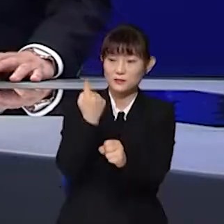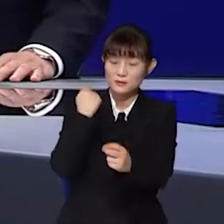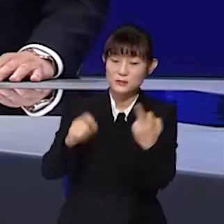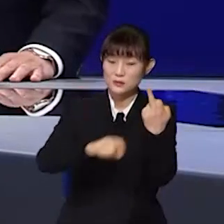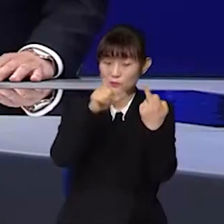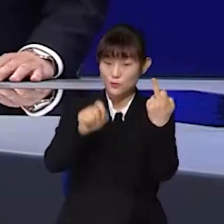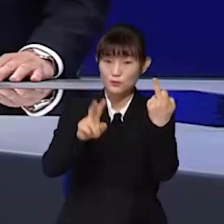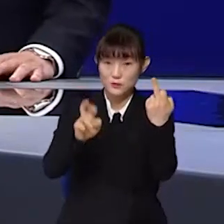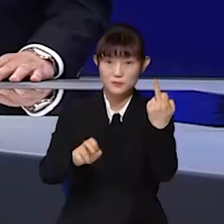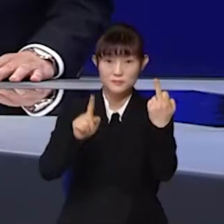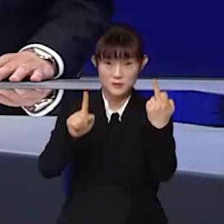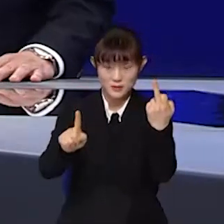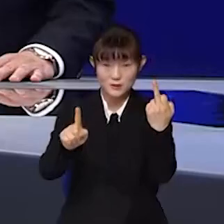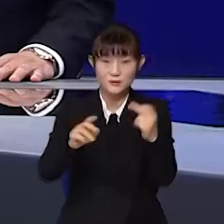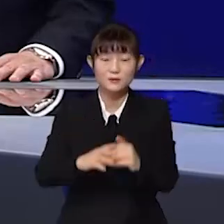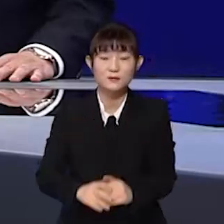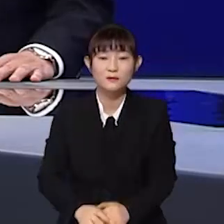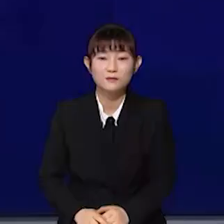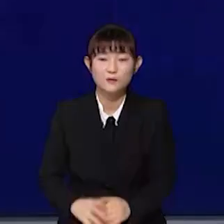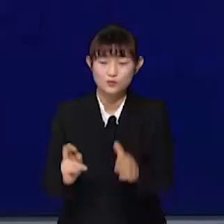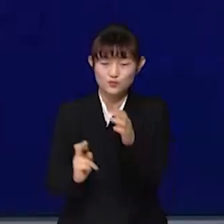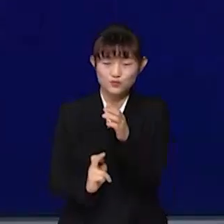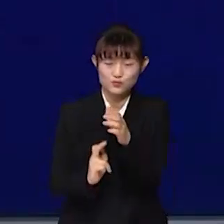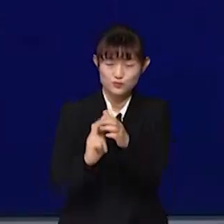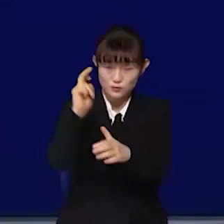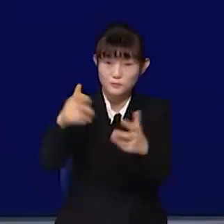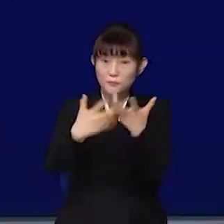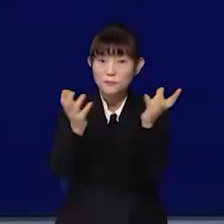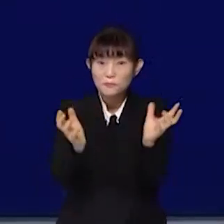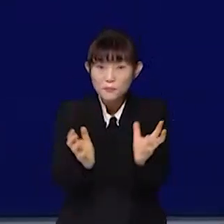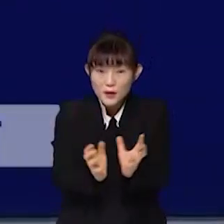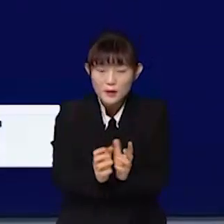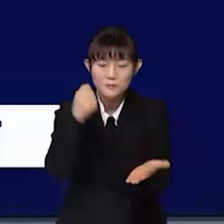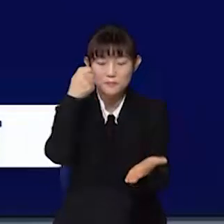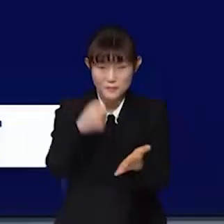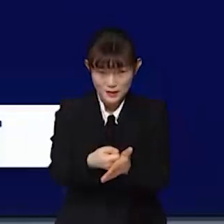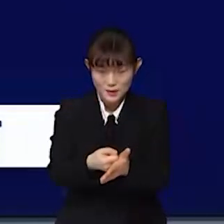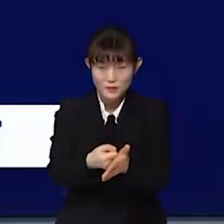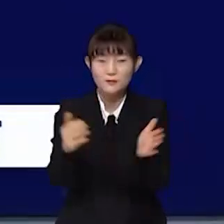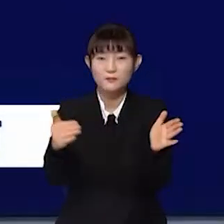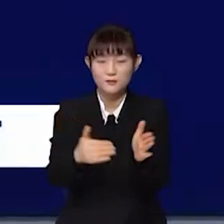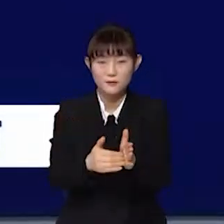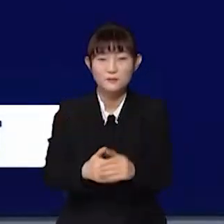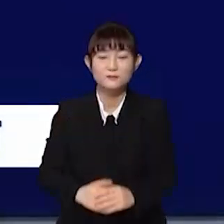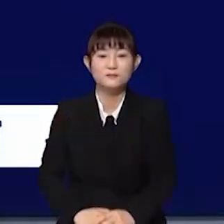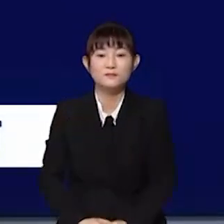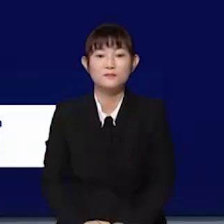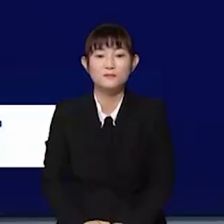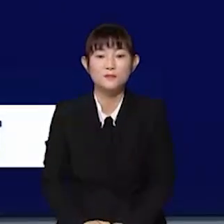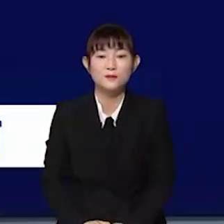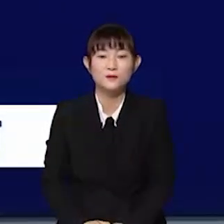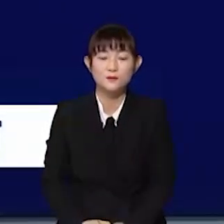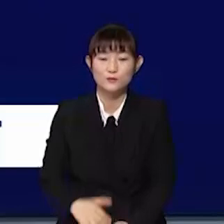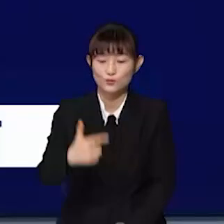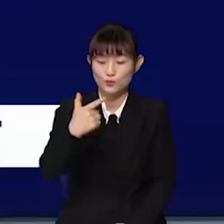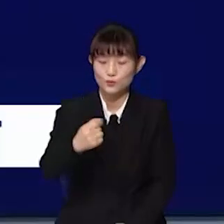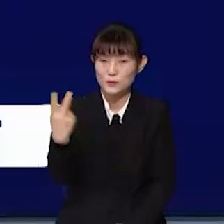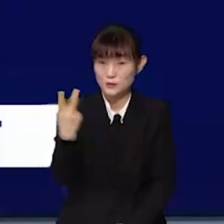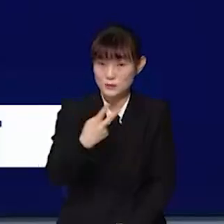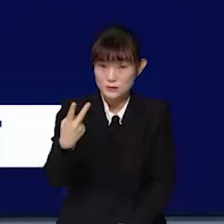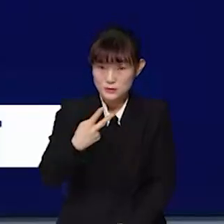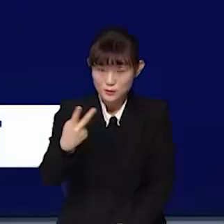12월 21일 우주발사체 클러스터가 지정이 됐습니다. 그래서 우리 6만